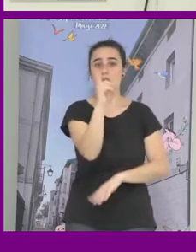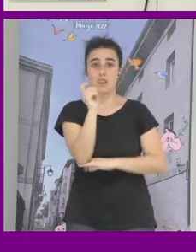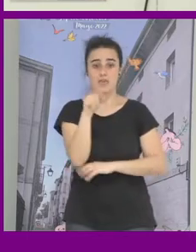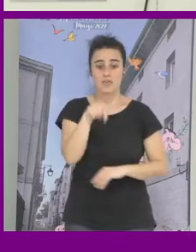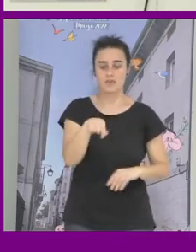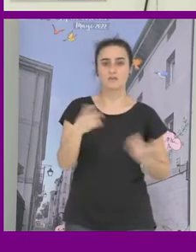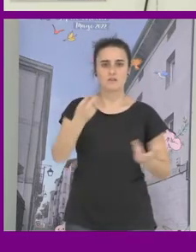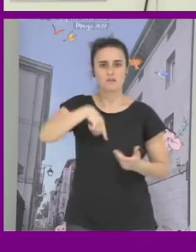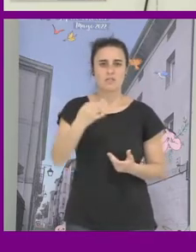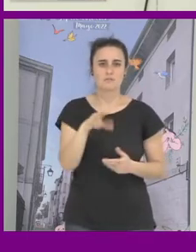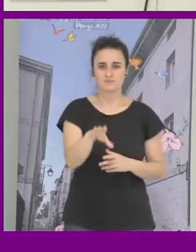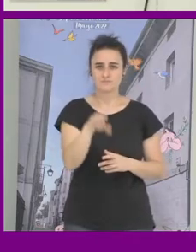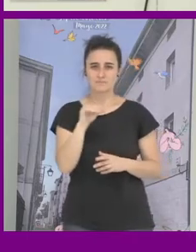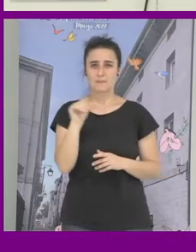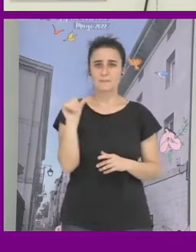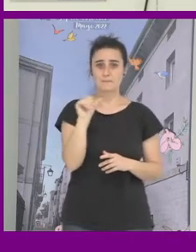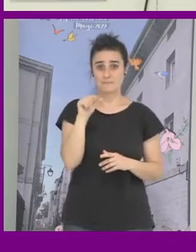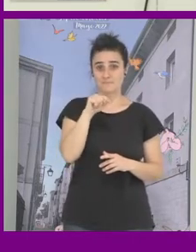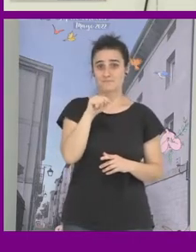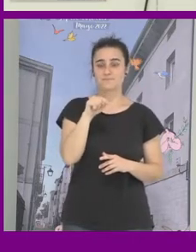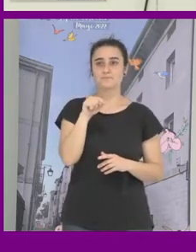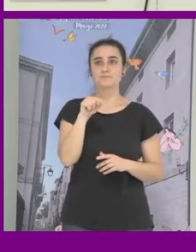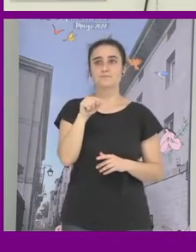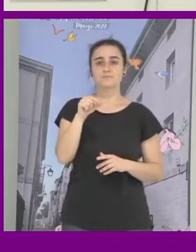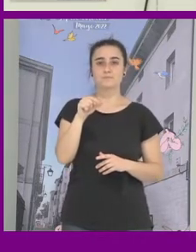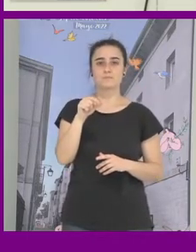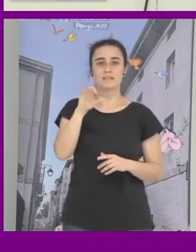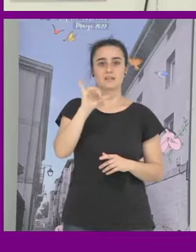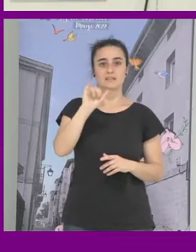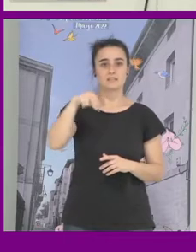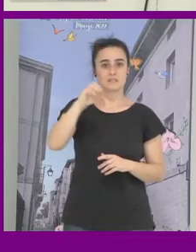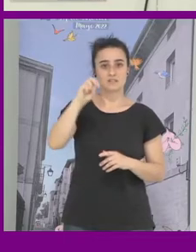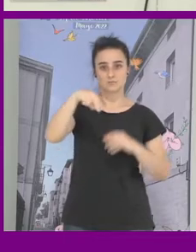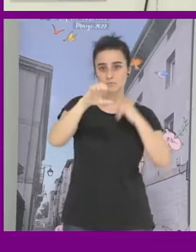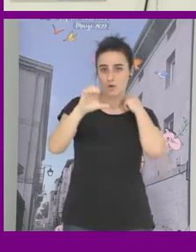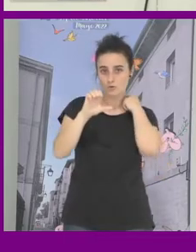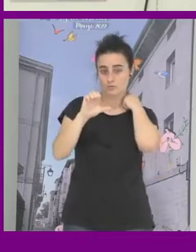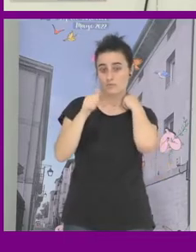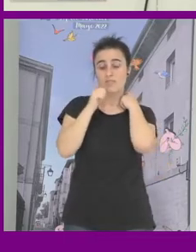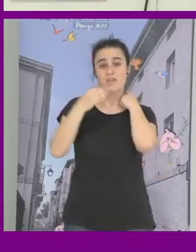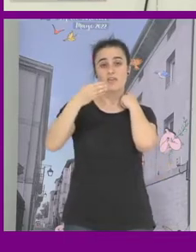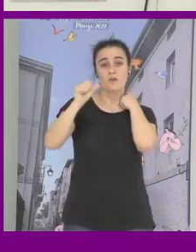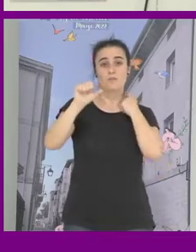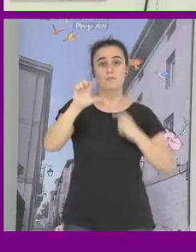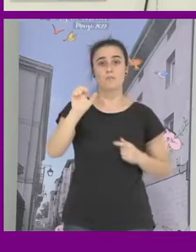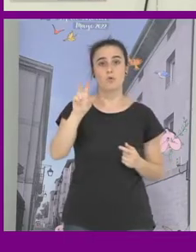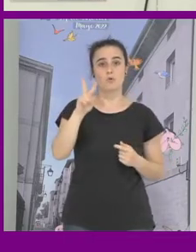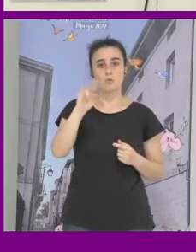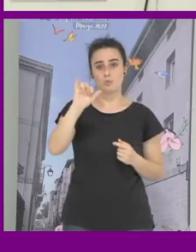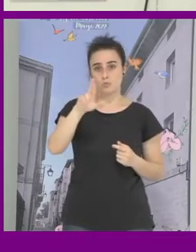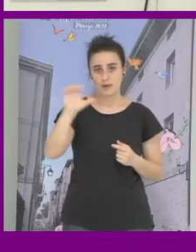ulertzekoa da, ba, mendebaldeko feminismoan, ba, Simone de Beauvoir, Sulamith Firestone, Marcela Lagarde, edo Celia Amorós